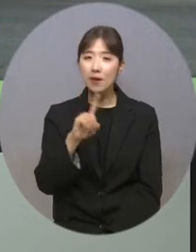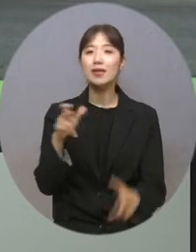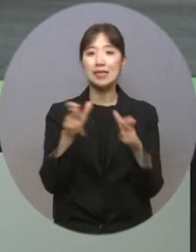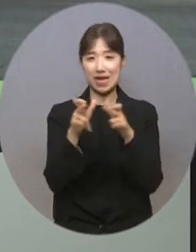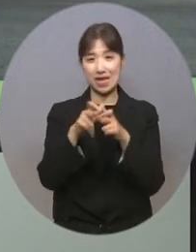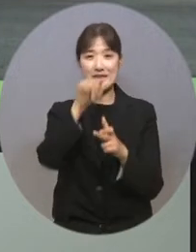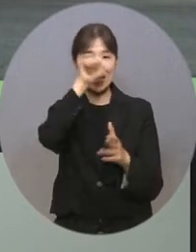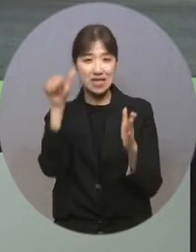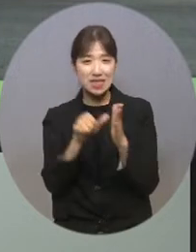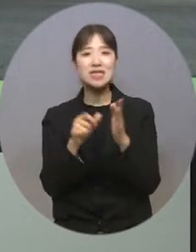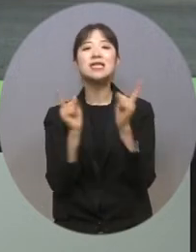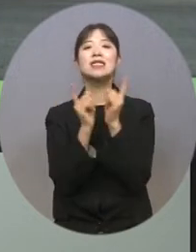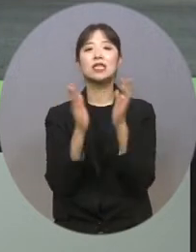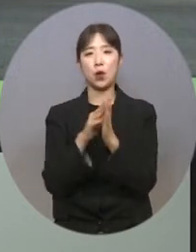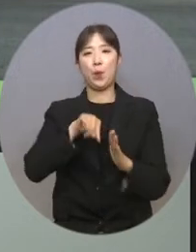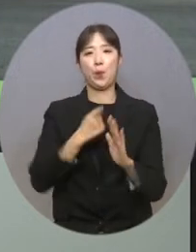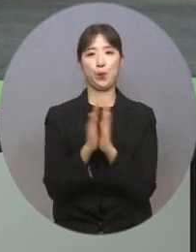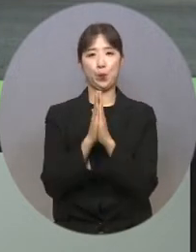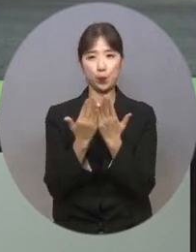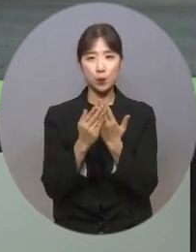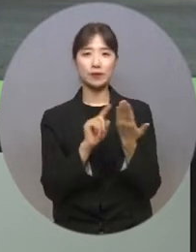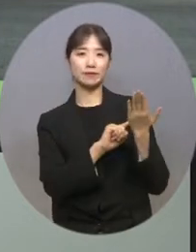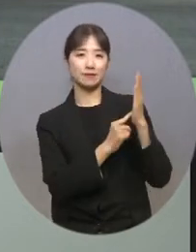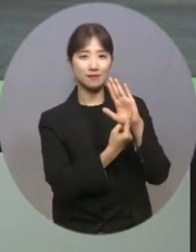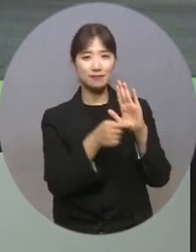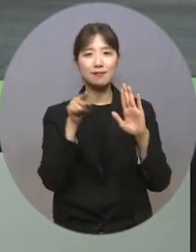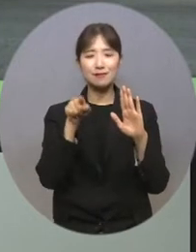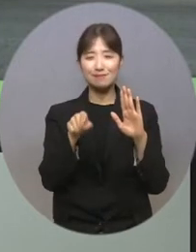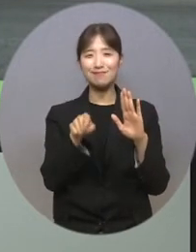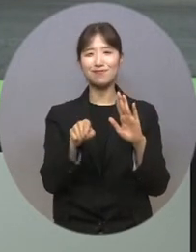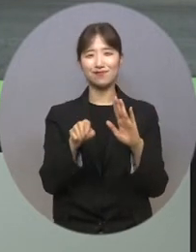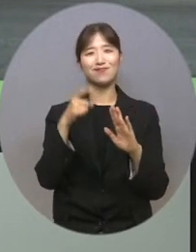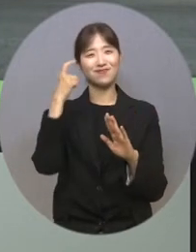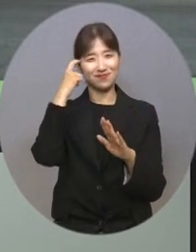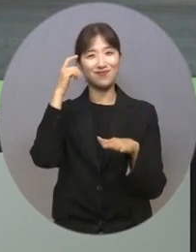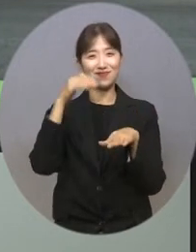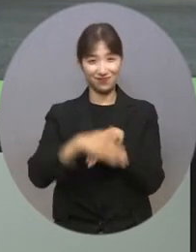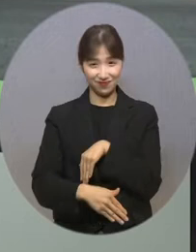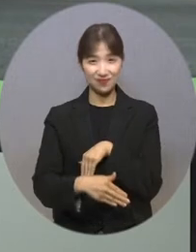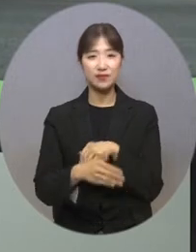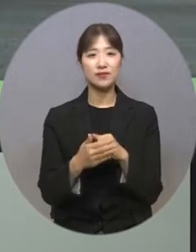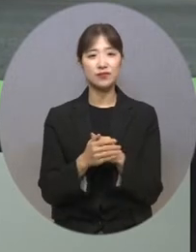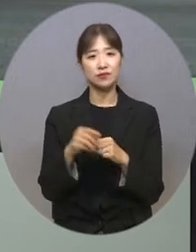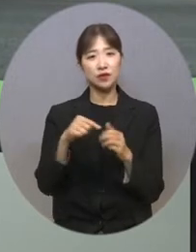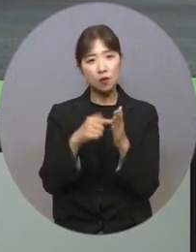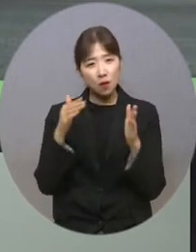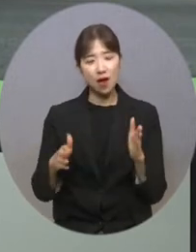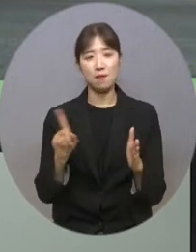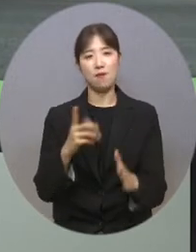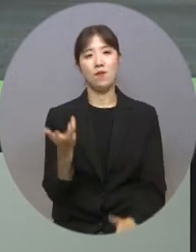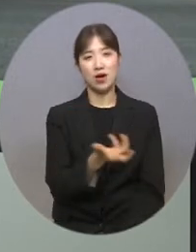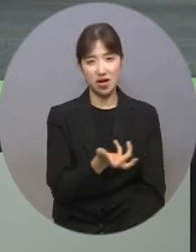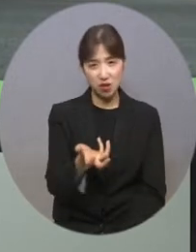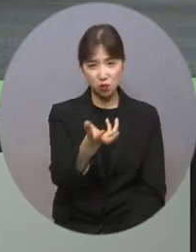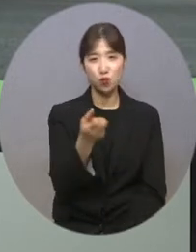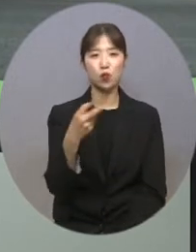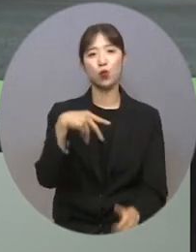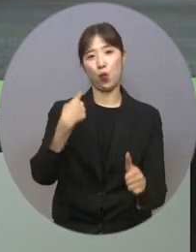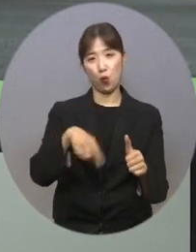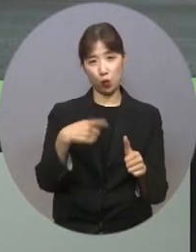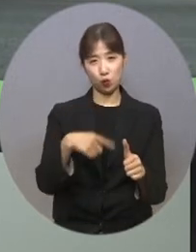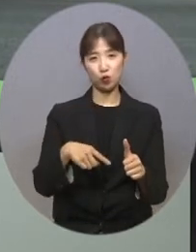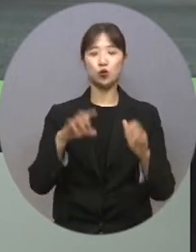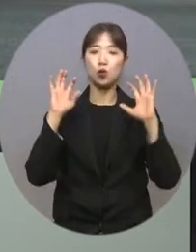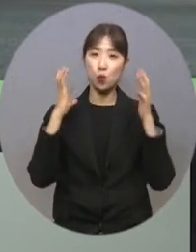당사자가 얘기하는게 기본 취지 인데요 어 그 동안은 뭐 마찰 이동이나 또 교육